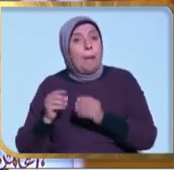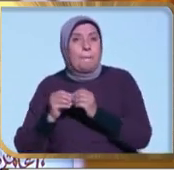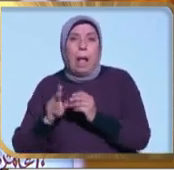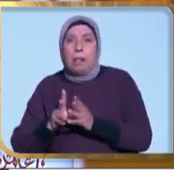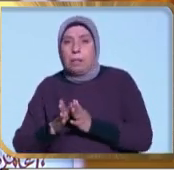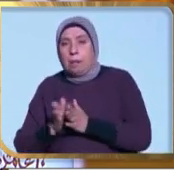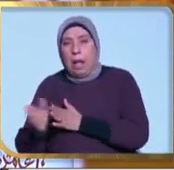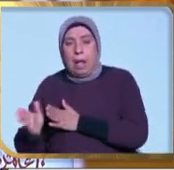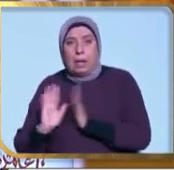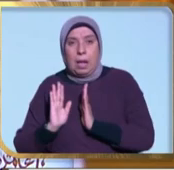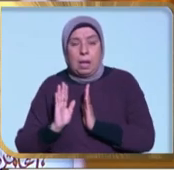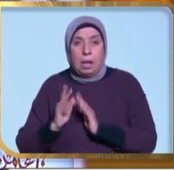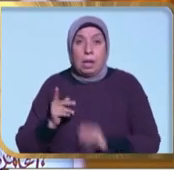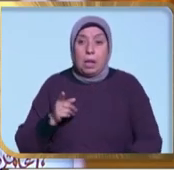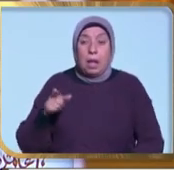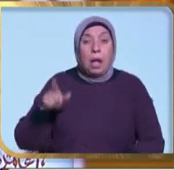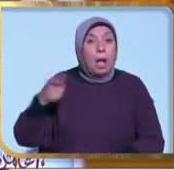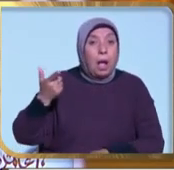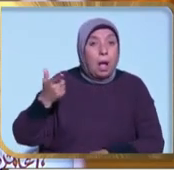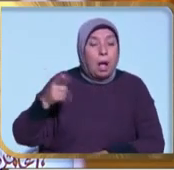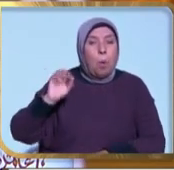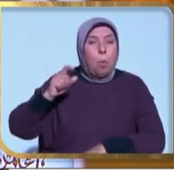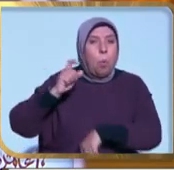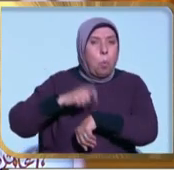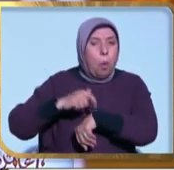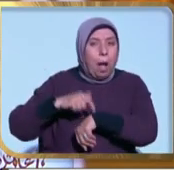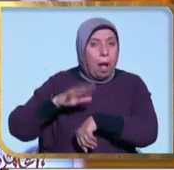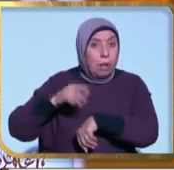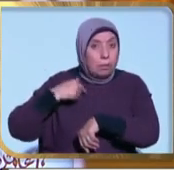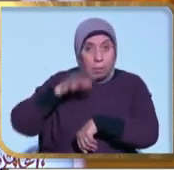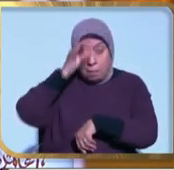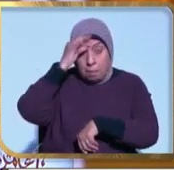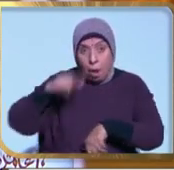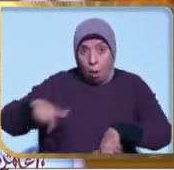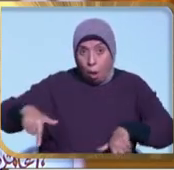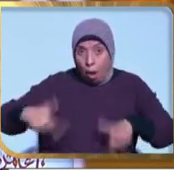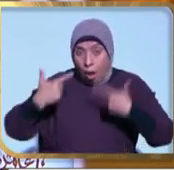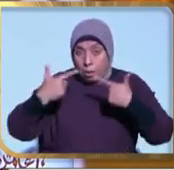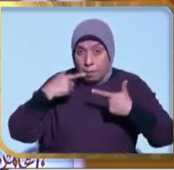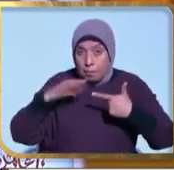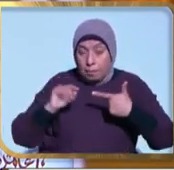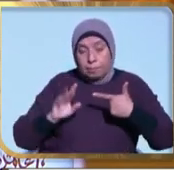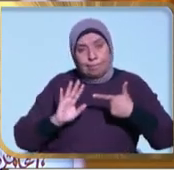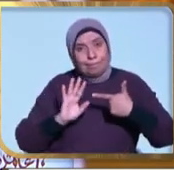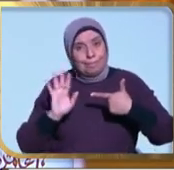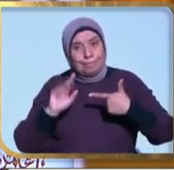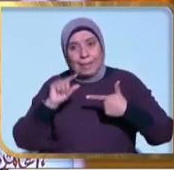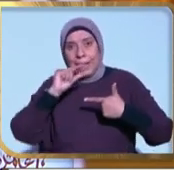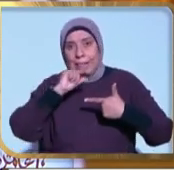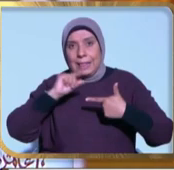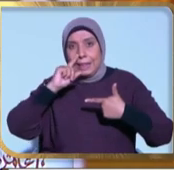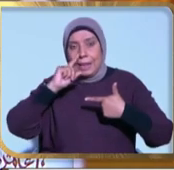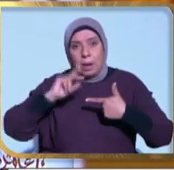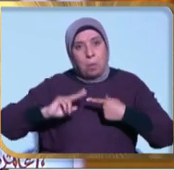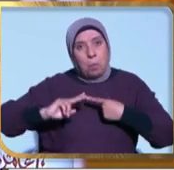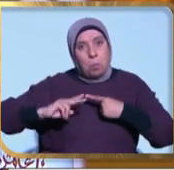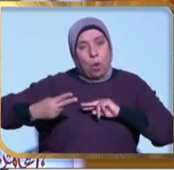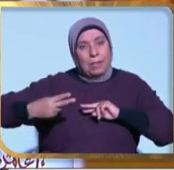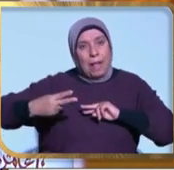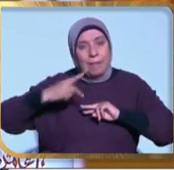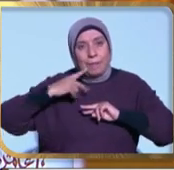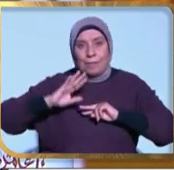ده معنى في وقت قتال وحروب وفي وقت في زعزعه في حرب في